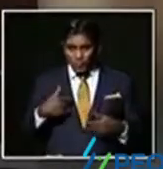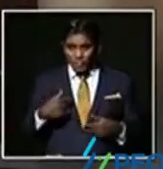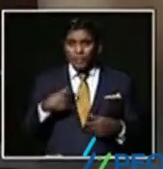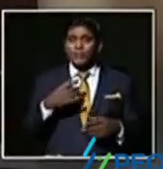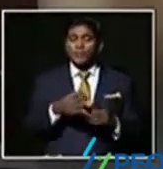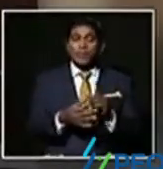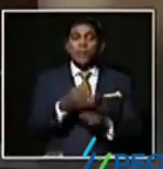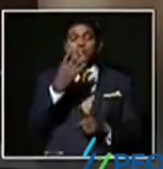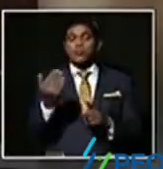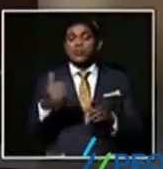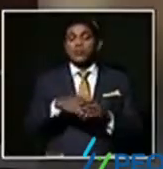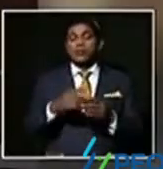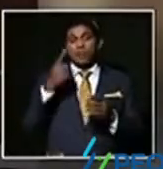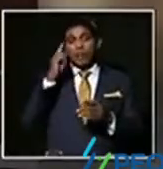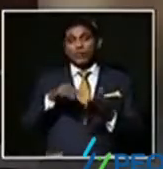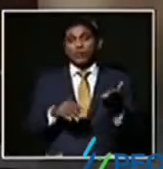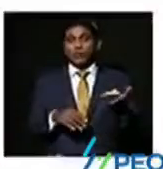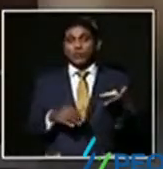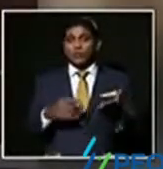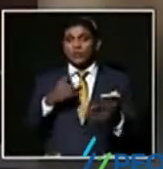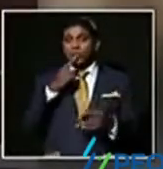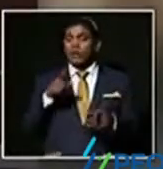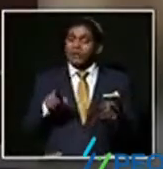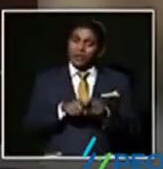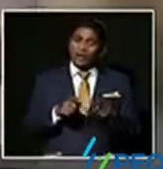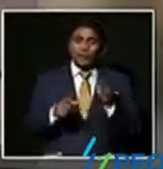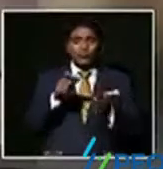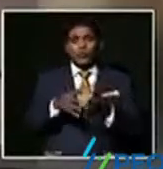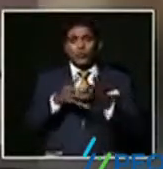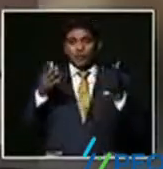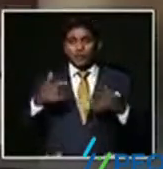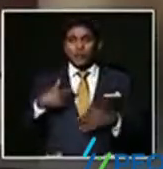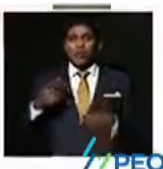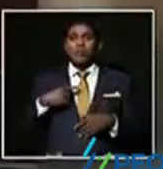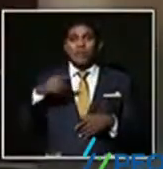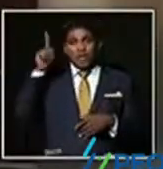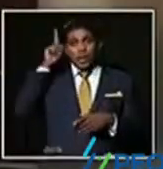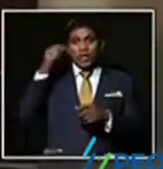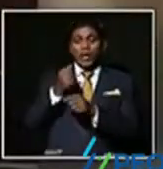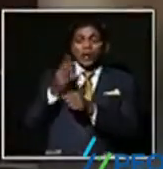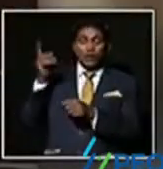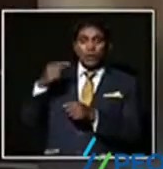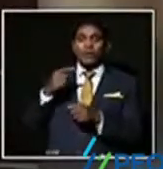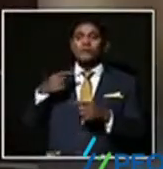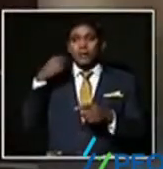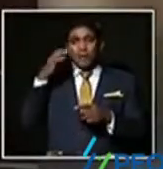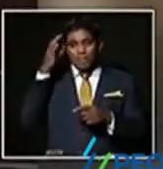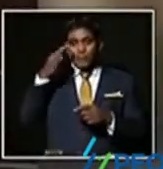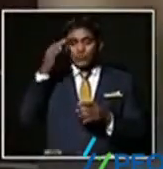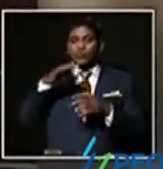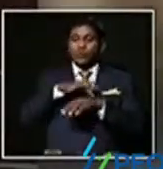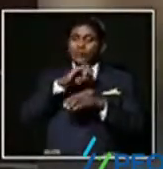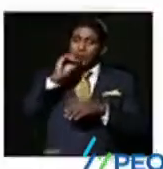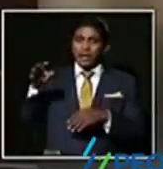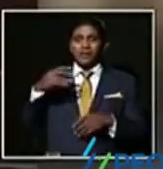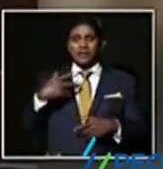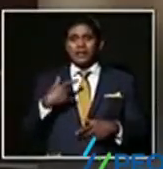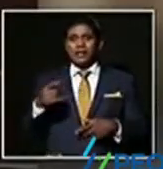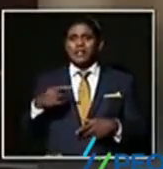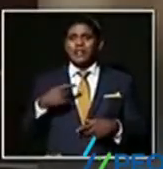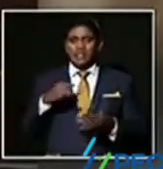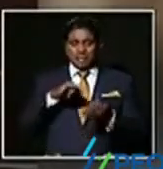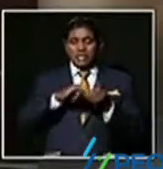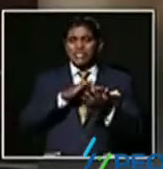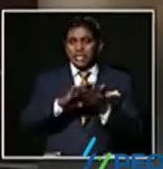ඕම උන ගත්තා හිටියනේ අපෝ කීදාක් හිටියද? අංගොඩ මානසික රෝග වලට තමයි අරින්න වෙන්නේ. එතුමා තමා සිරාණි බණ්ඩානායක මැතිණිය. ඔය